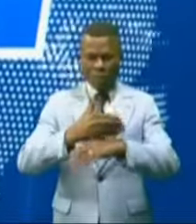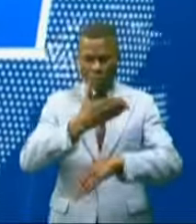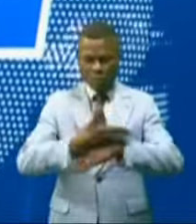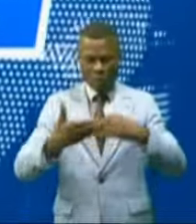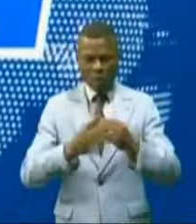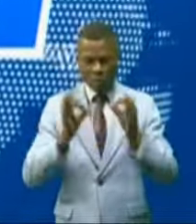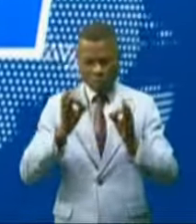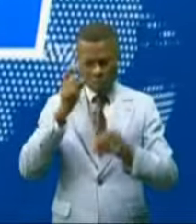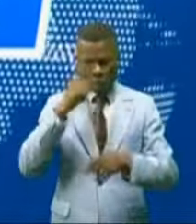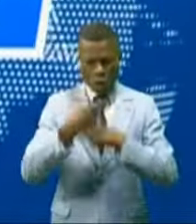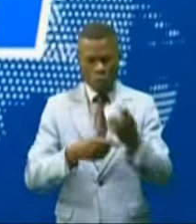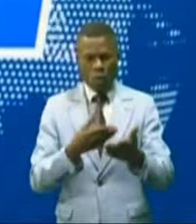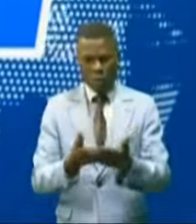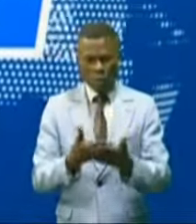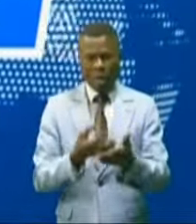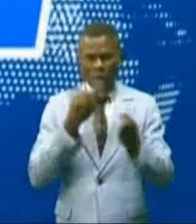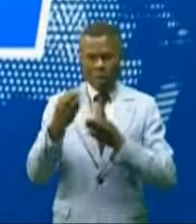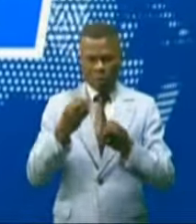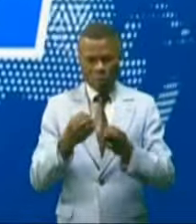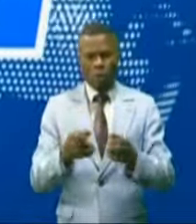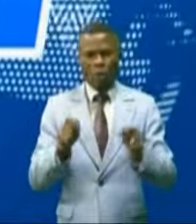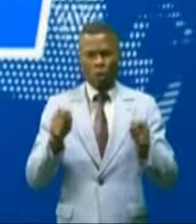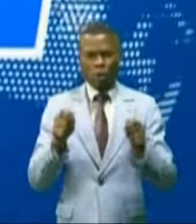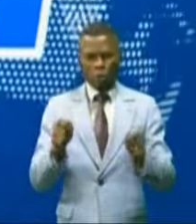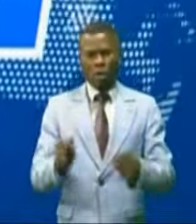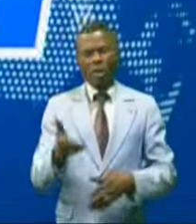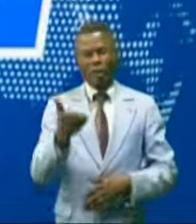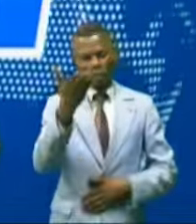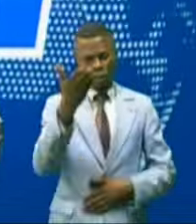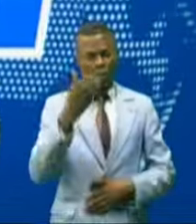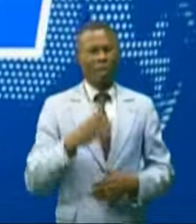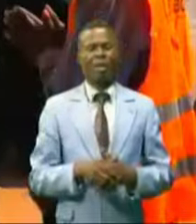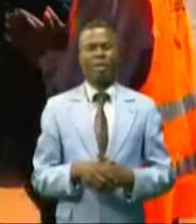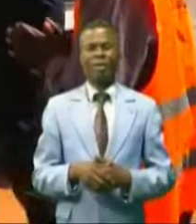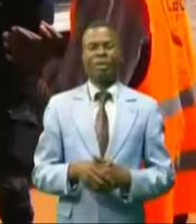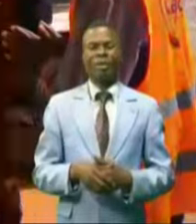cet édifice d'ordre de taille avec Ricardo Bambeka.